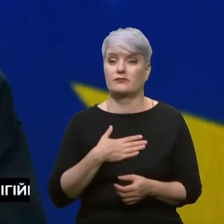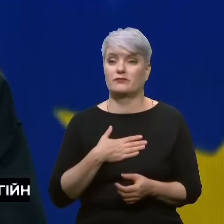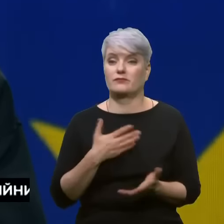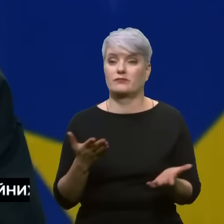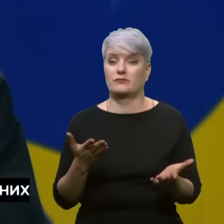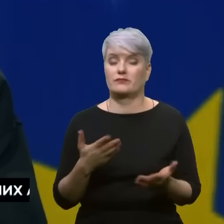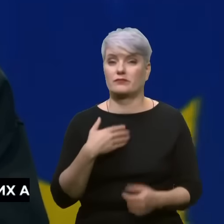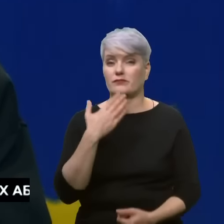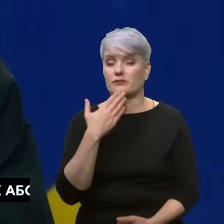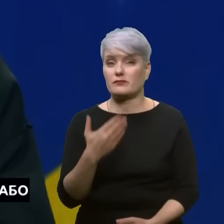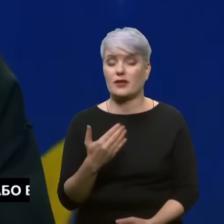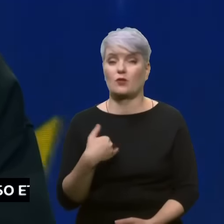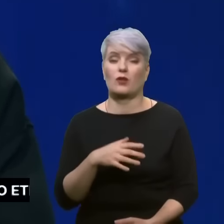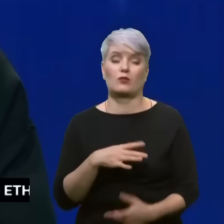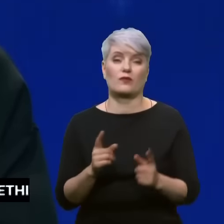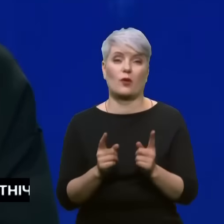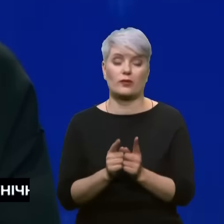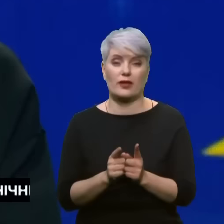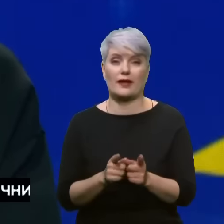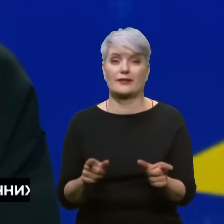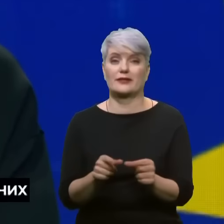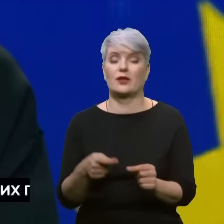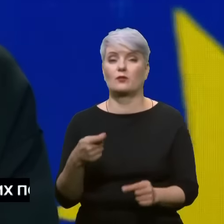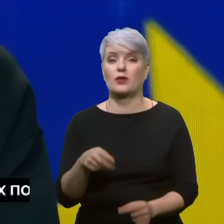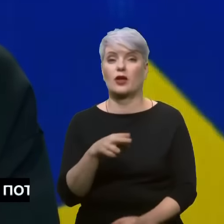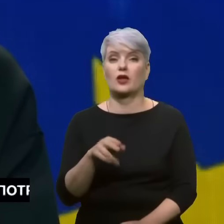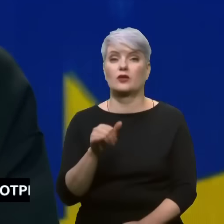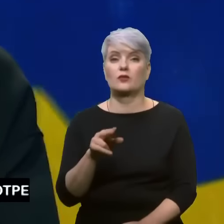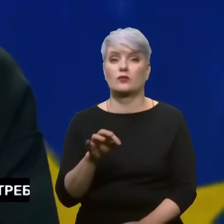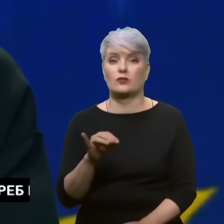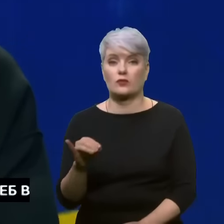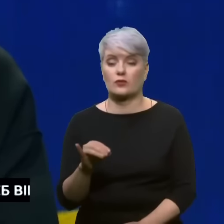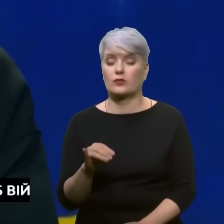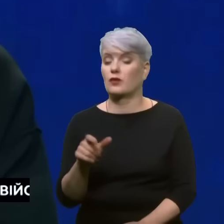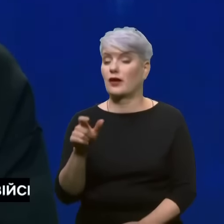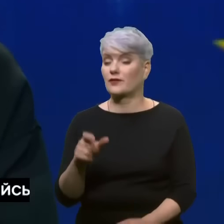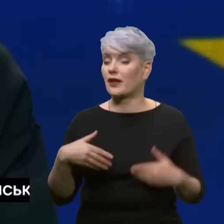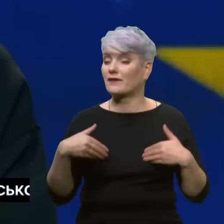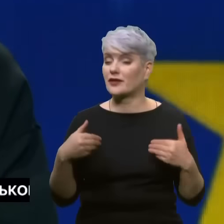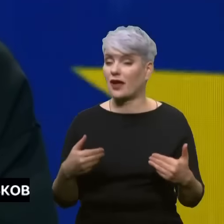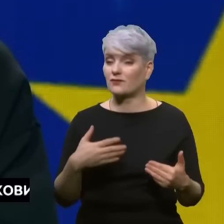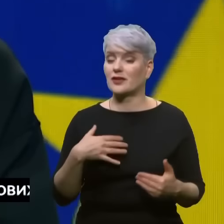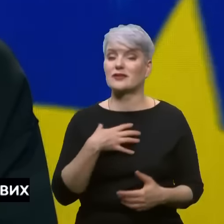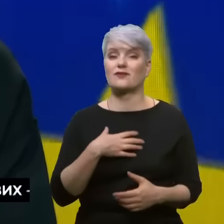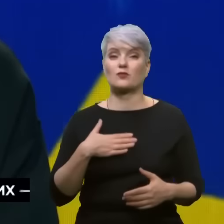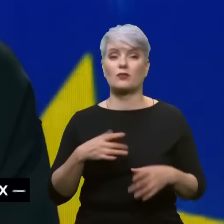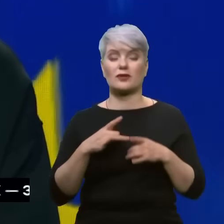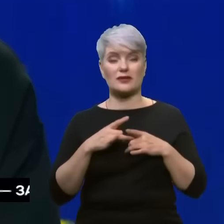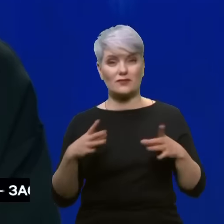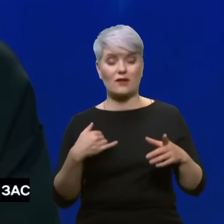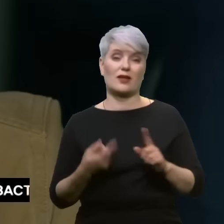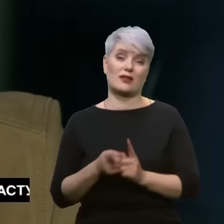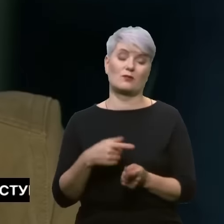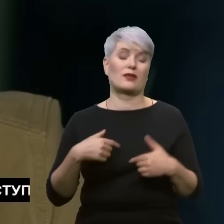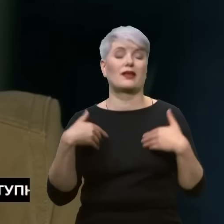і я вдячен, у мене був контакт із президентом Дудою, і він вітав нас важливими нашими святами, і навпаки, я